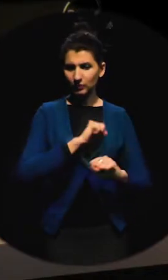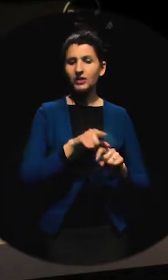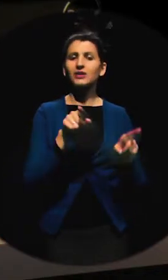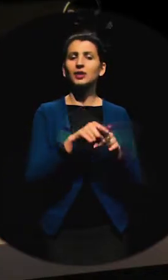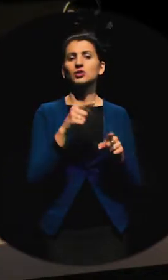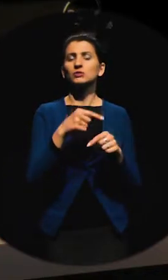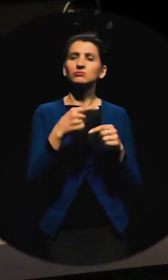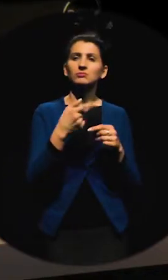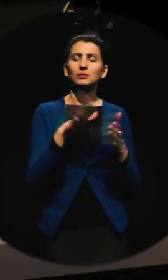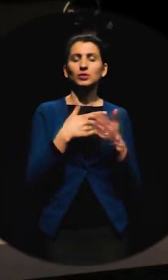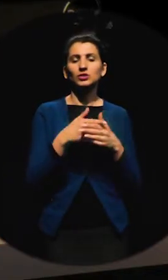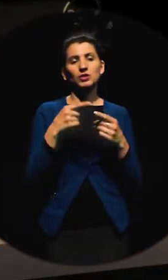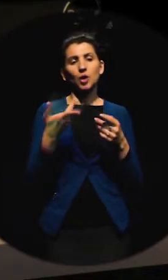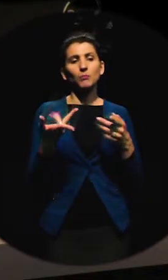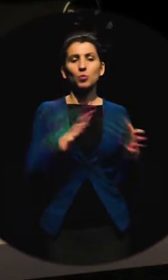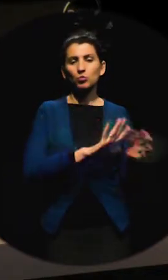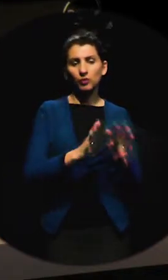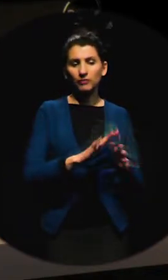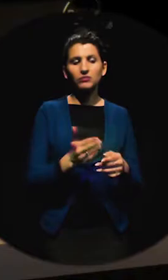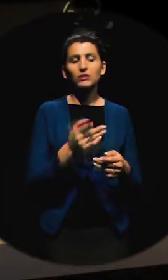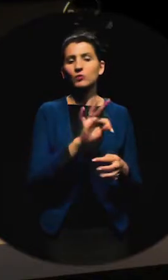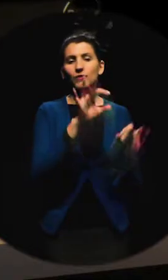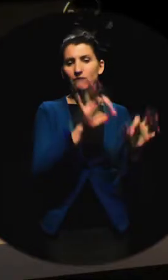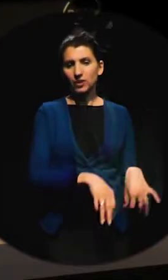stres widzialności właśnie, prawda?